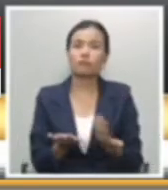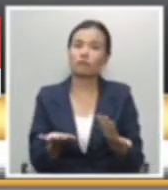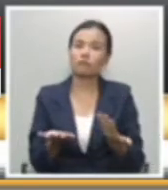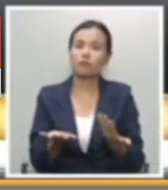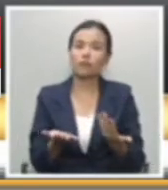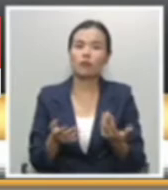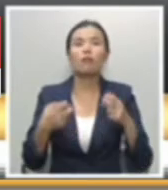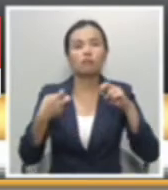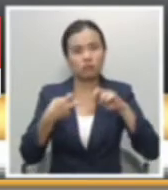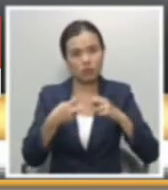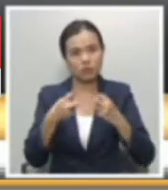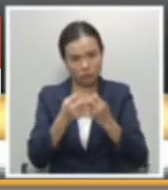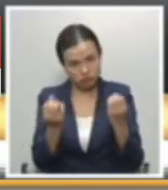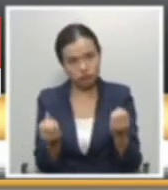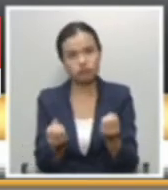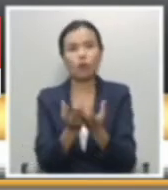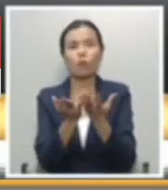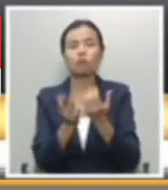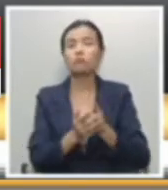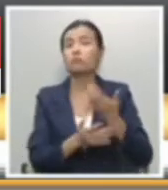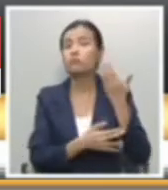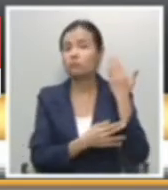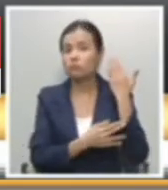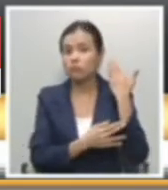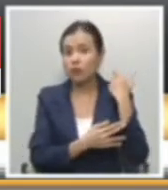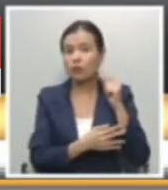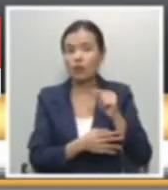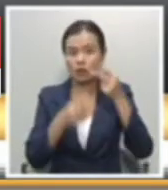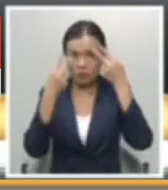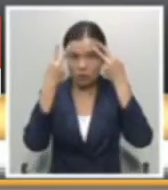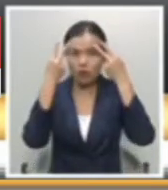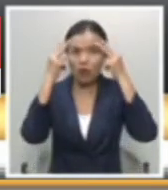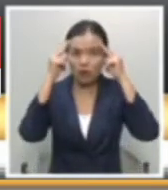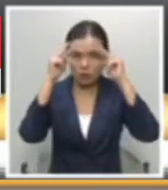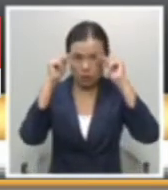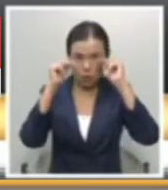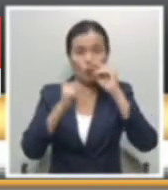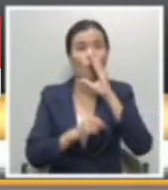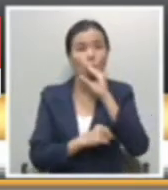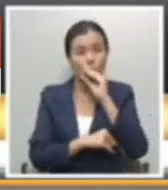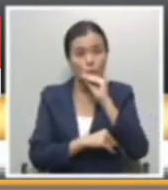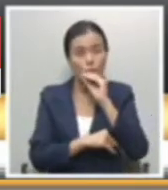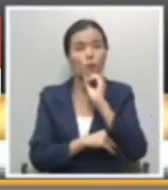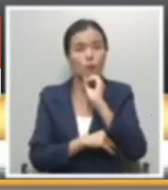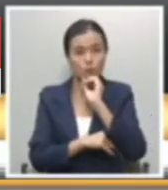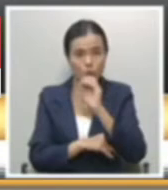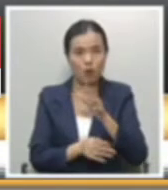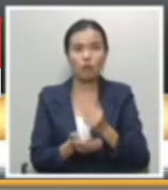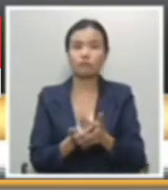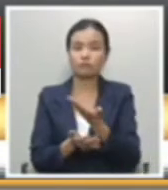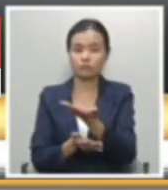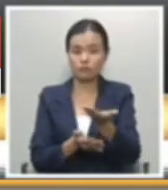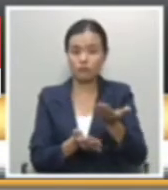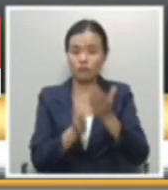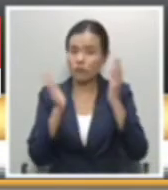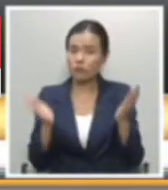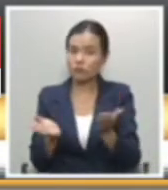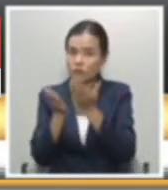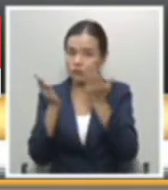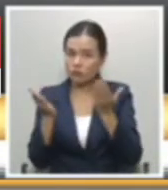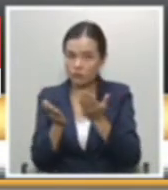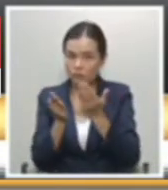าเป็นปัญหาอีกนะฮะเมื่อกี้ท่านนายกรัฐมนตรีได้พูดถึงว่าท่านสนับสนุนท่านเรื่อง